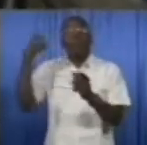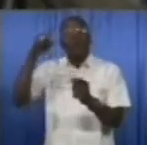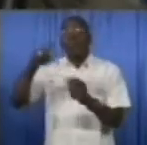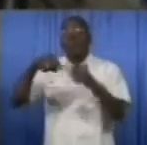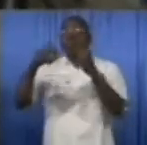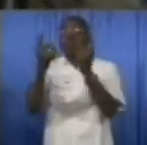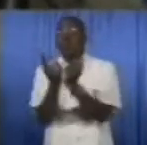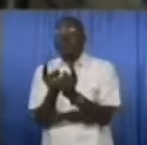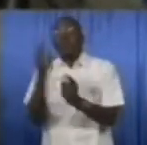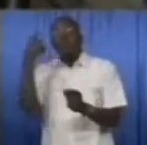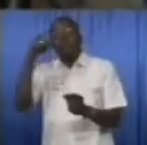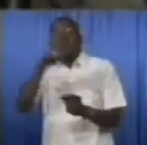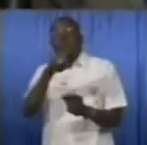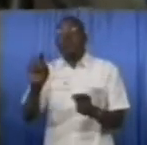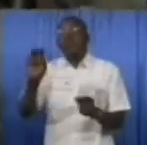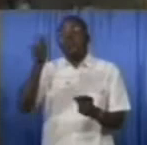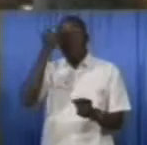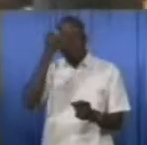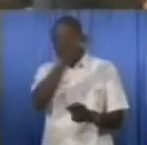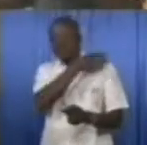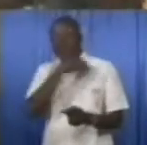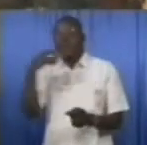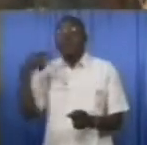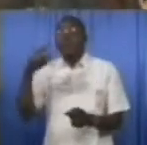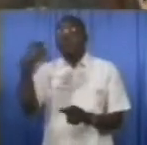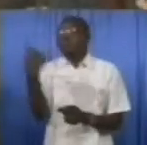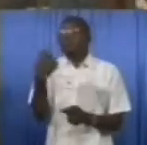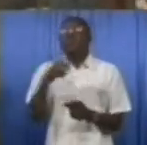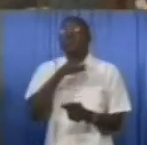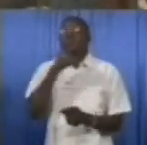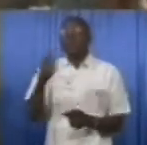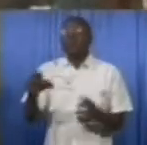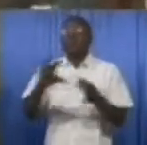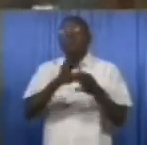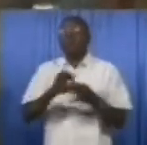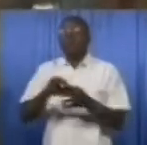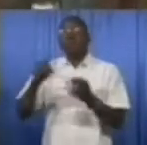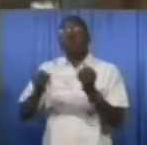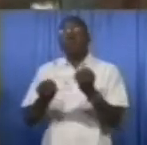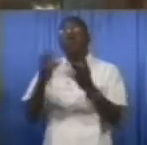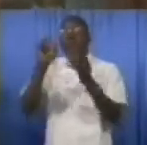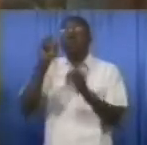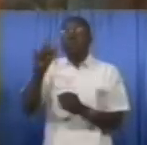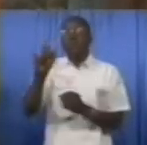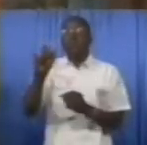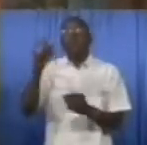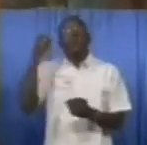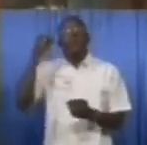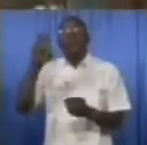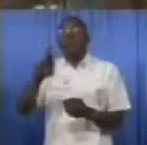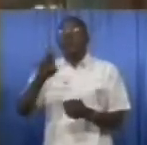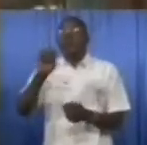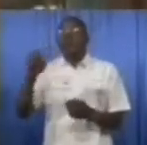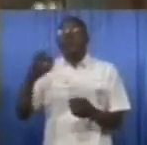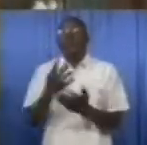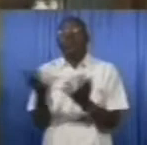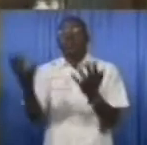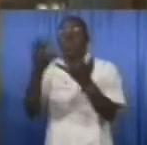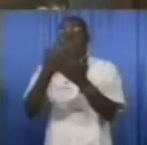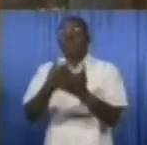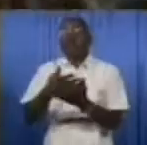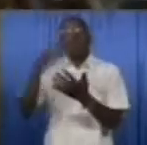et la partie syndicale, mais elles ne se sont toujours pas accordées sur plusieurs points, notamment sur la réforme de la grille